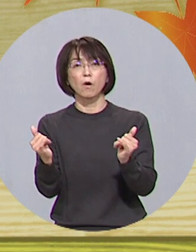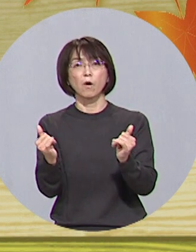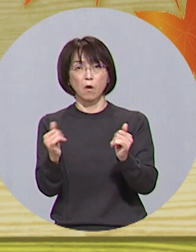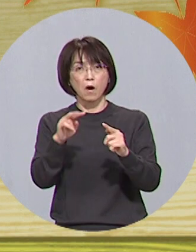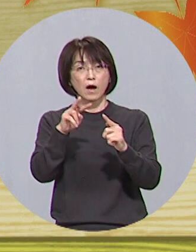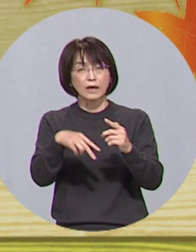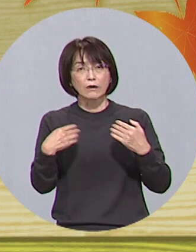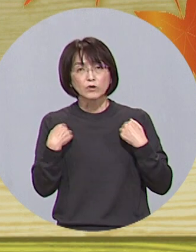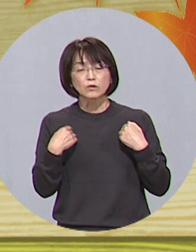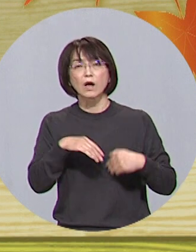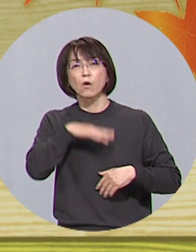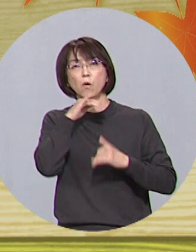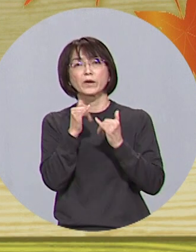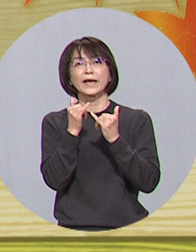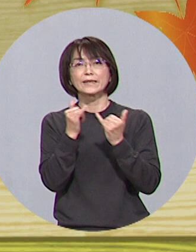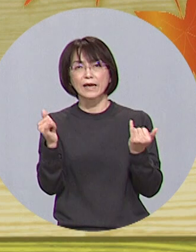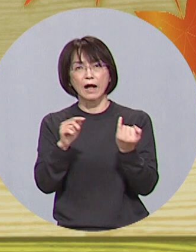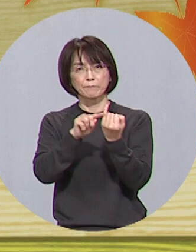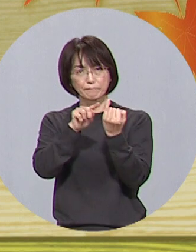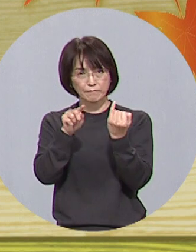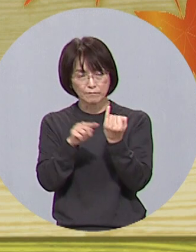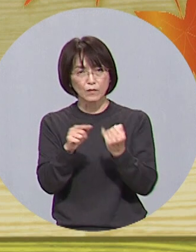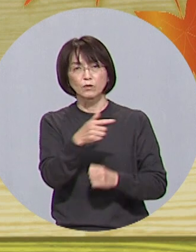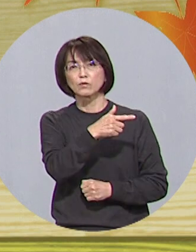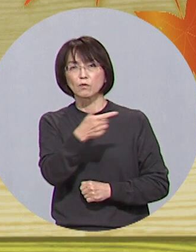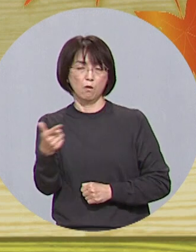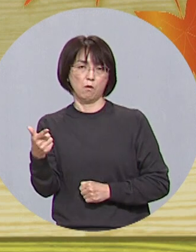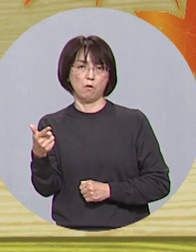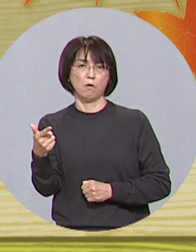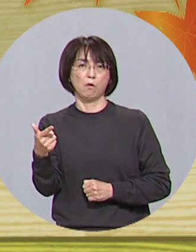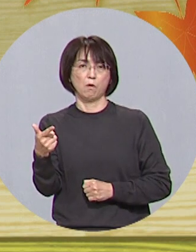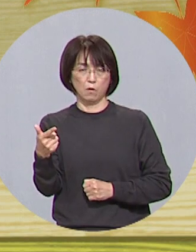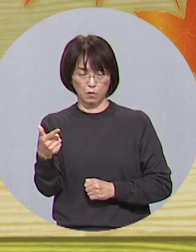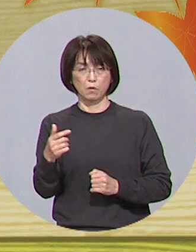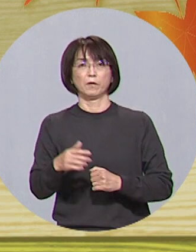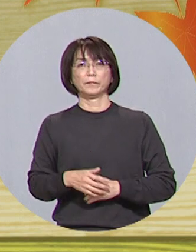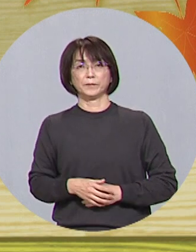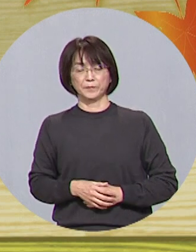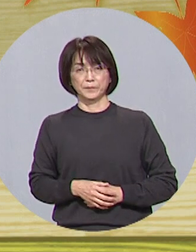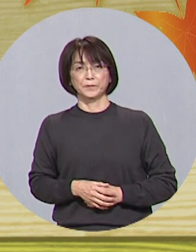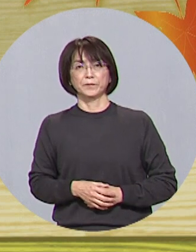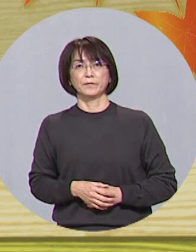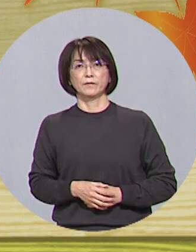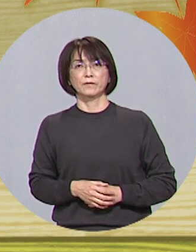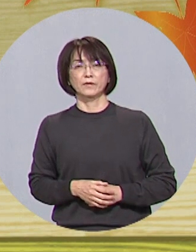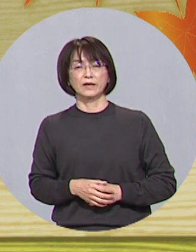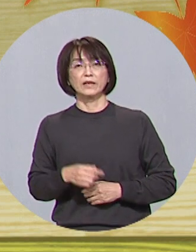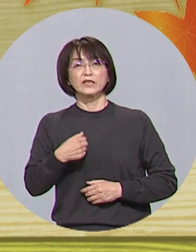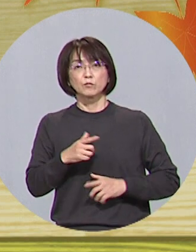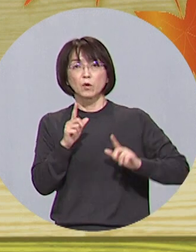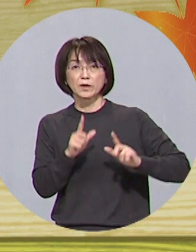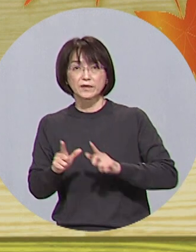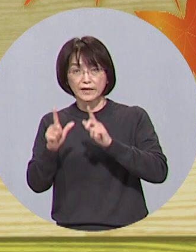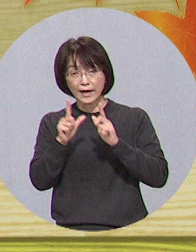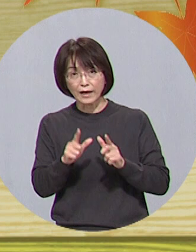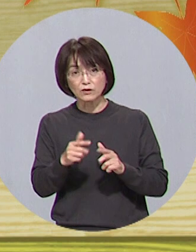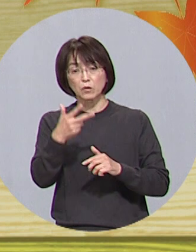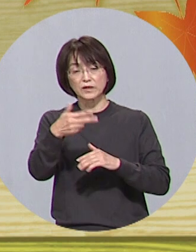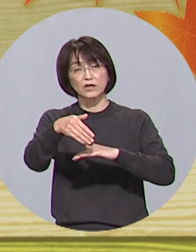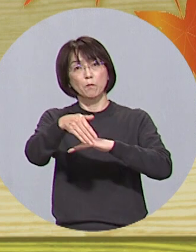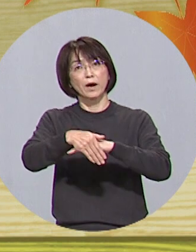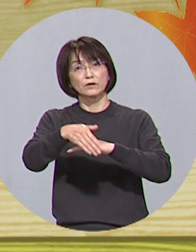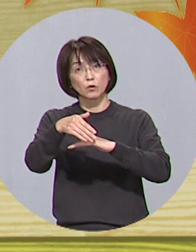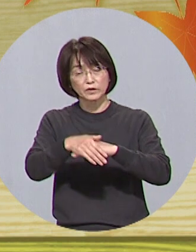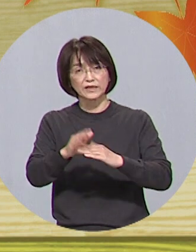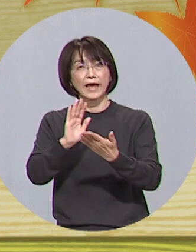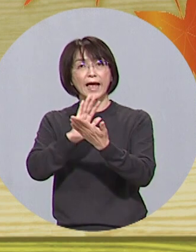護高齢者、妊産婦の方などのうち要件を満たす方で、お住まいの市町村の窓口や県